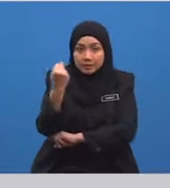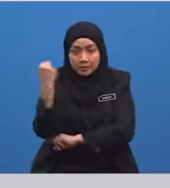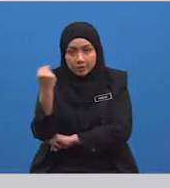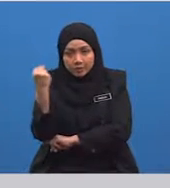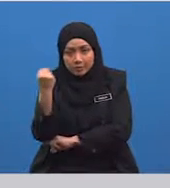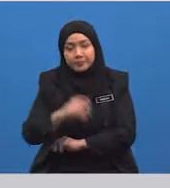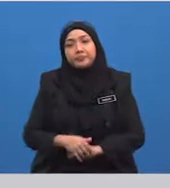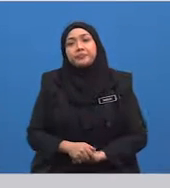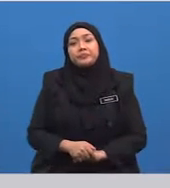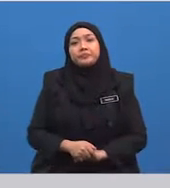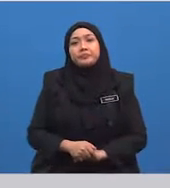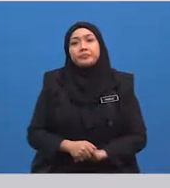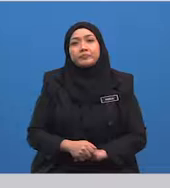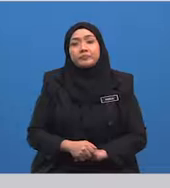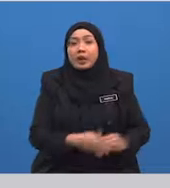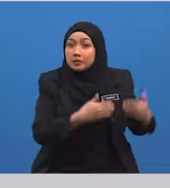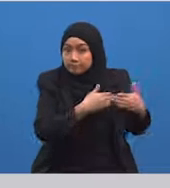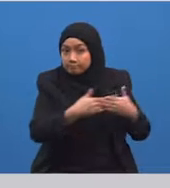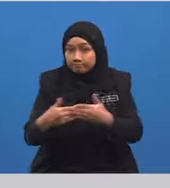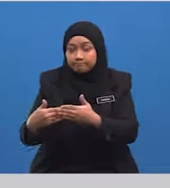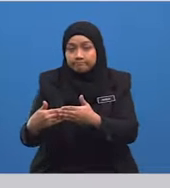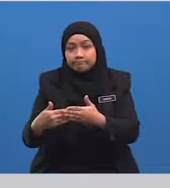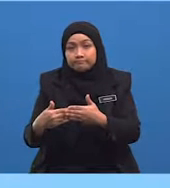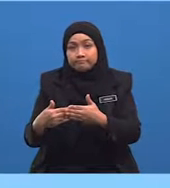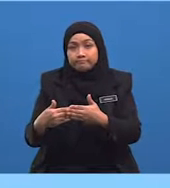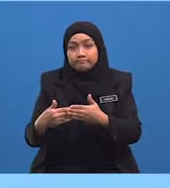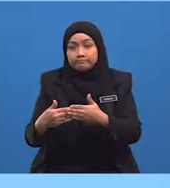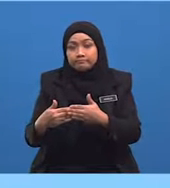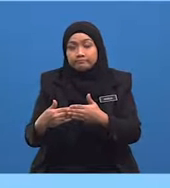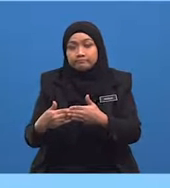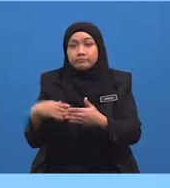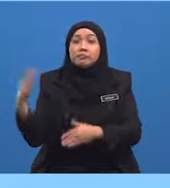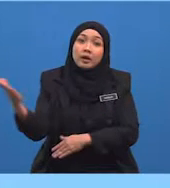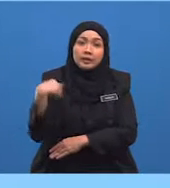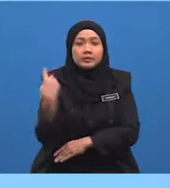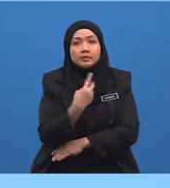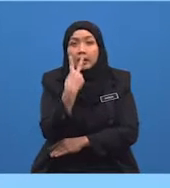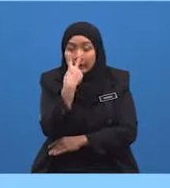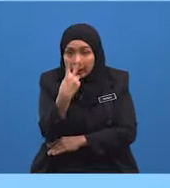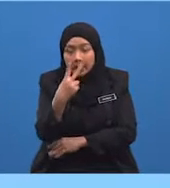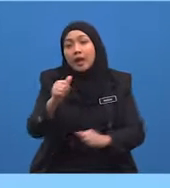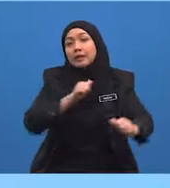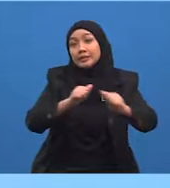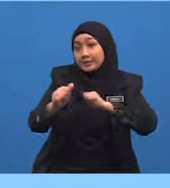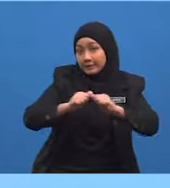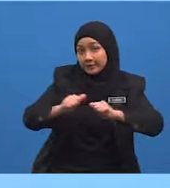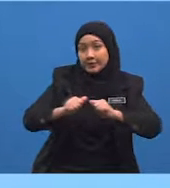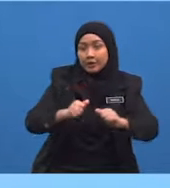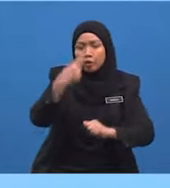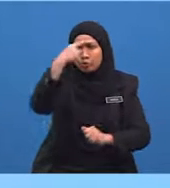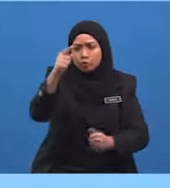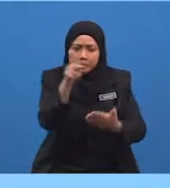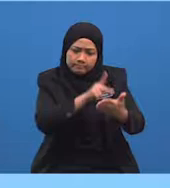alkali. Seterusnya, mari kita lihat aktiviti untuk mengkaji tindak